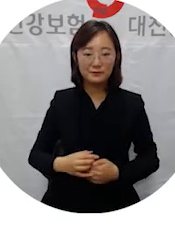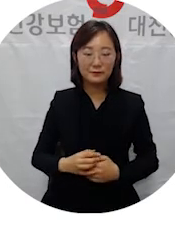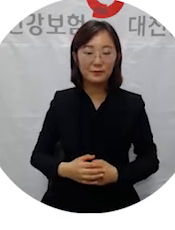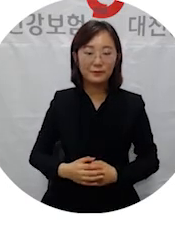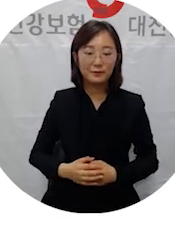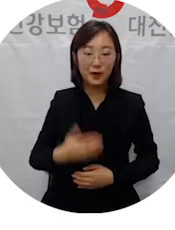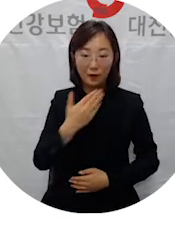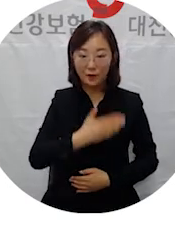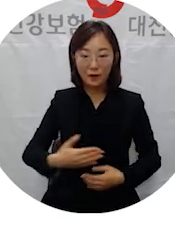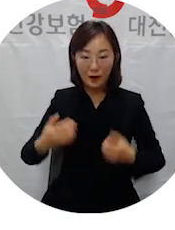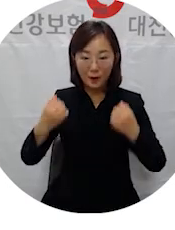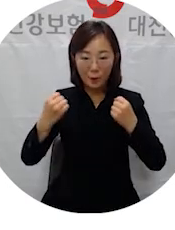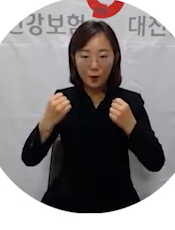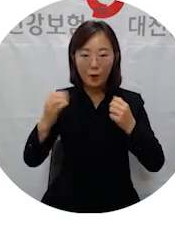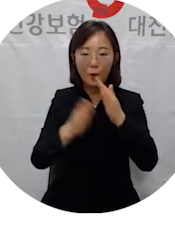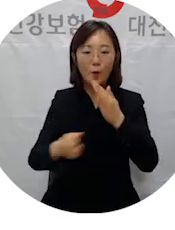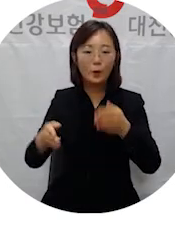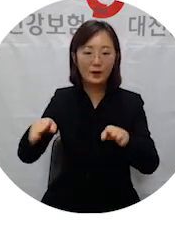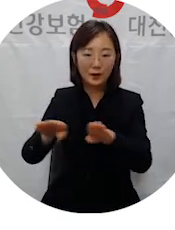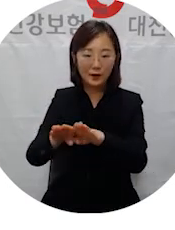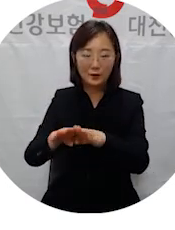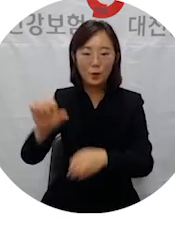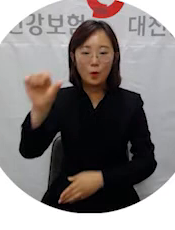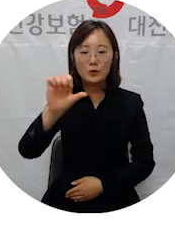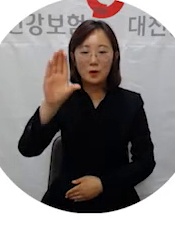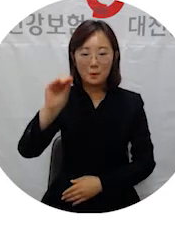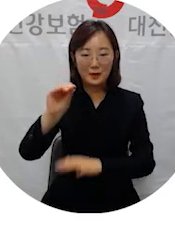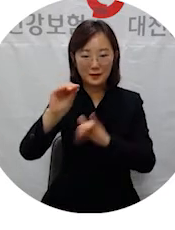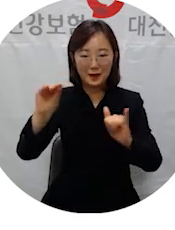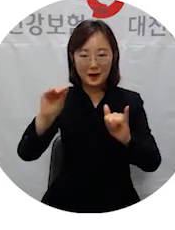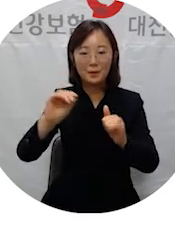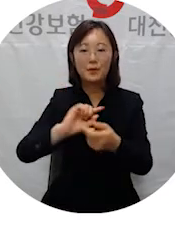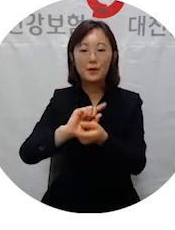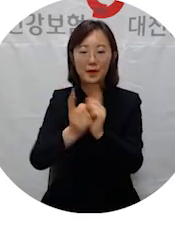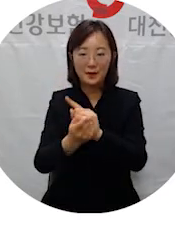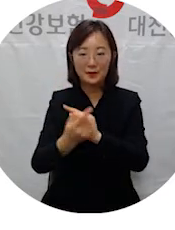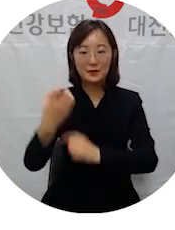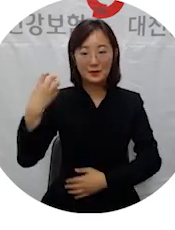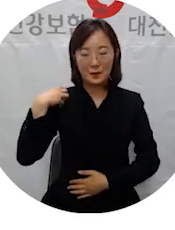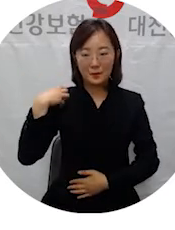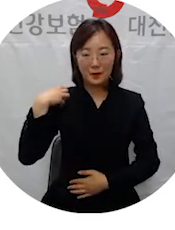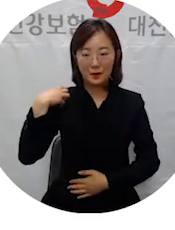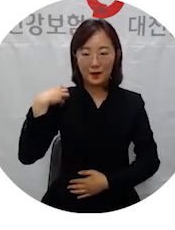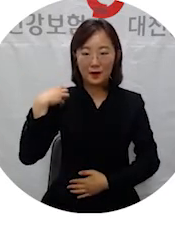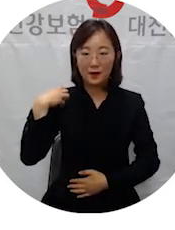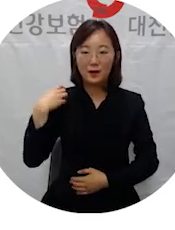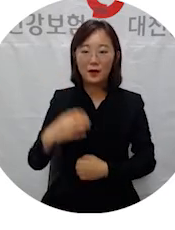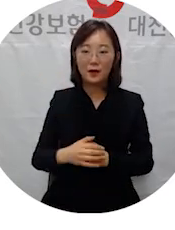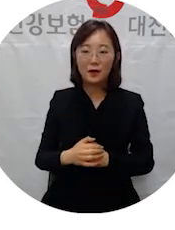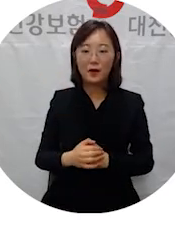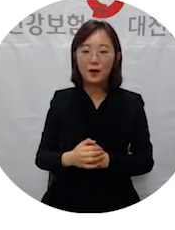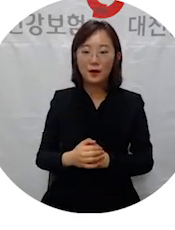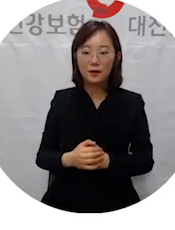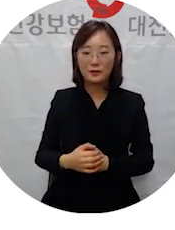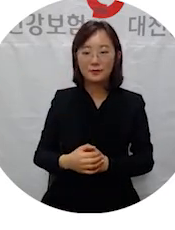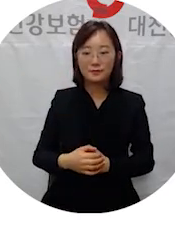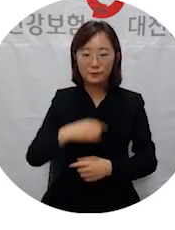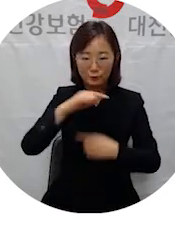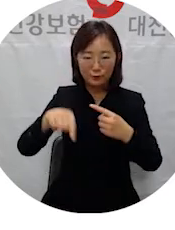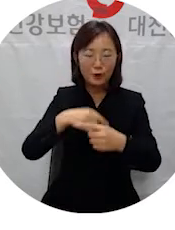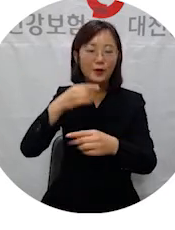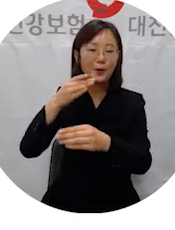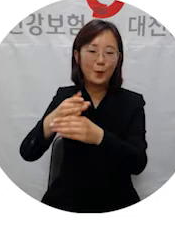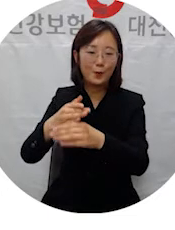국민건강보험공단은 5천만 가입자를 대리하여 국민건강보험 제도를 책임지고 운영하는 보험자의 역할을 맡고